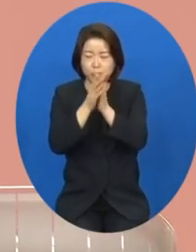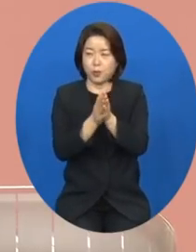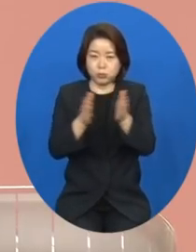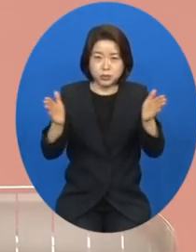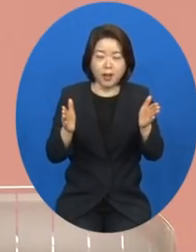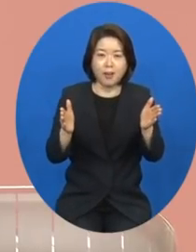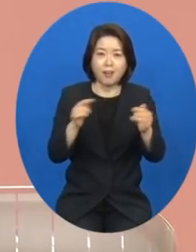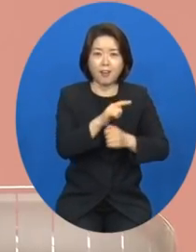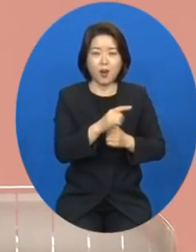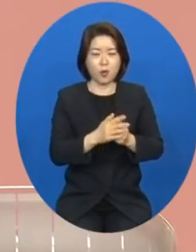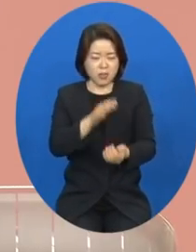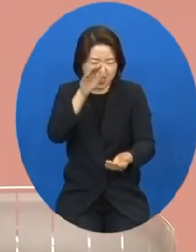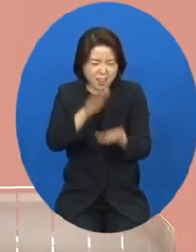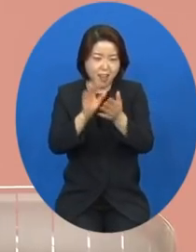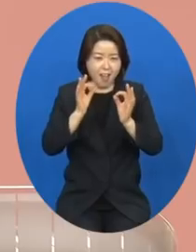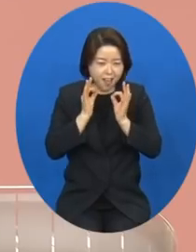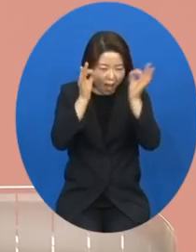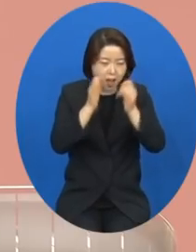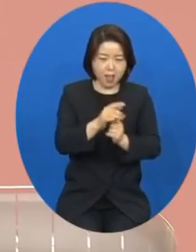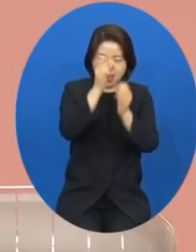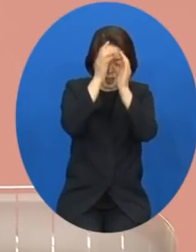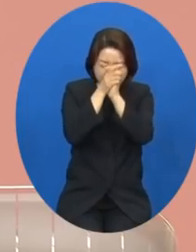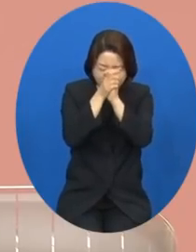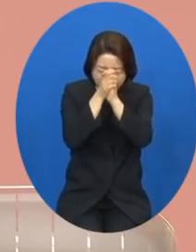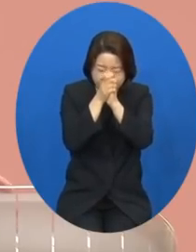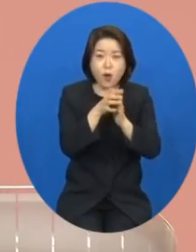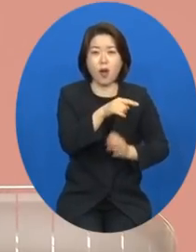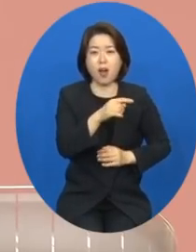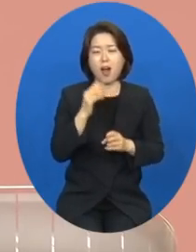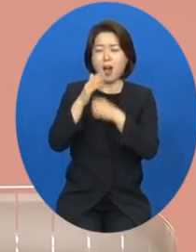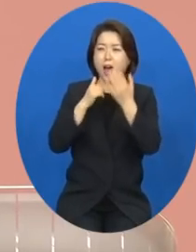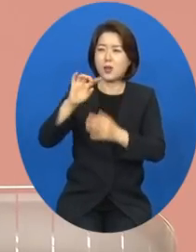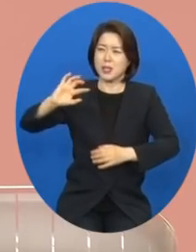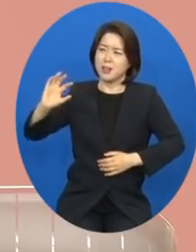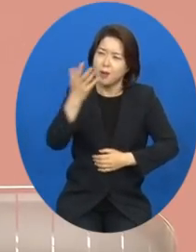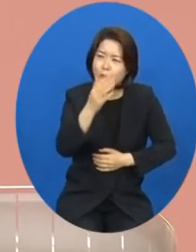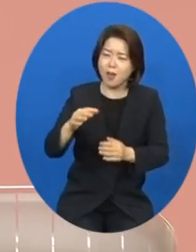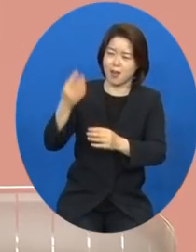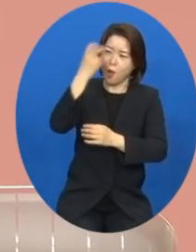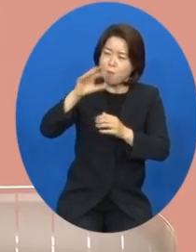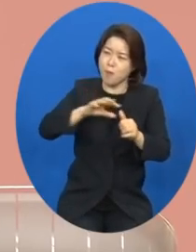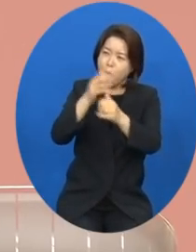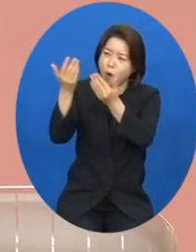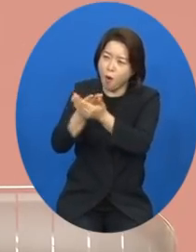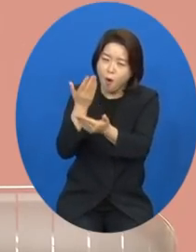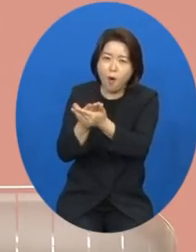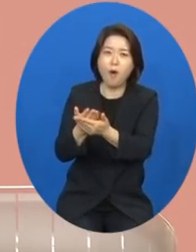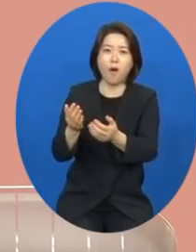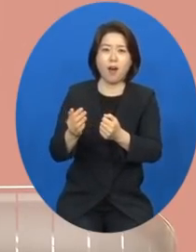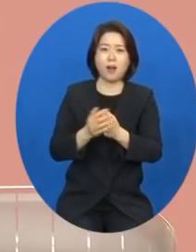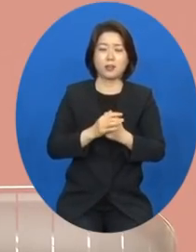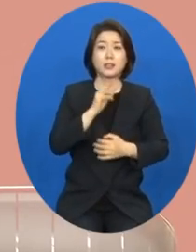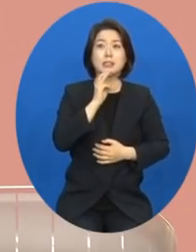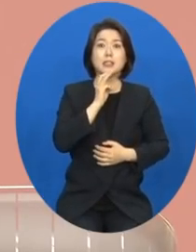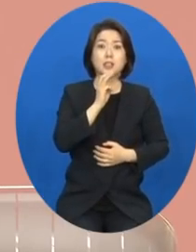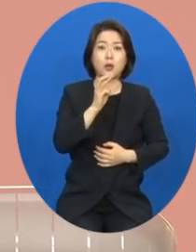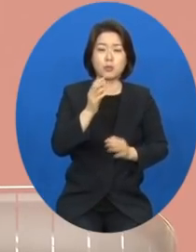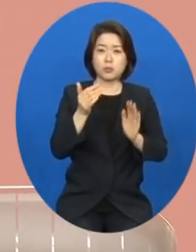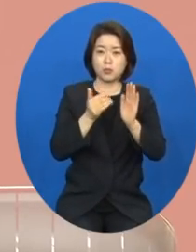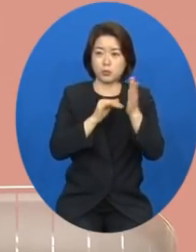정말 그렇게 간절하게 기도를 하는 거예요 하나님 우리를 터 맥도 에서 컨택 어쩐 쓰게 딱 30분이 다 지나가니